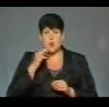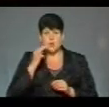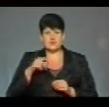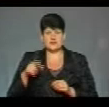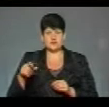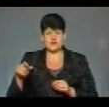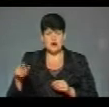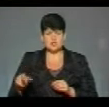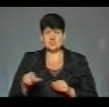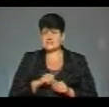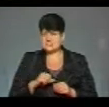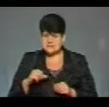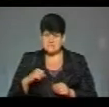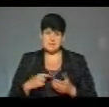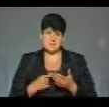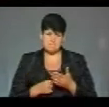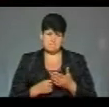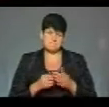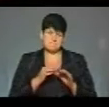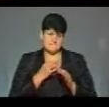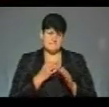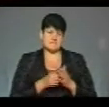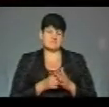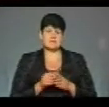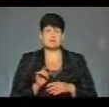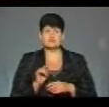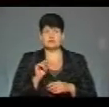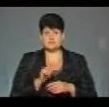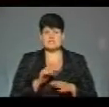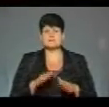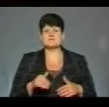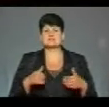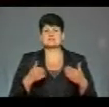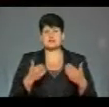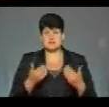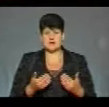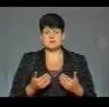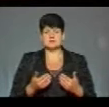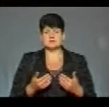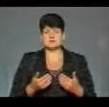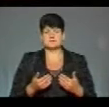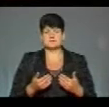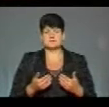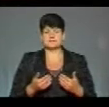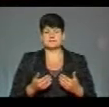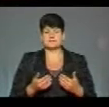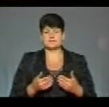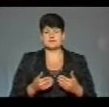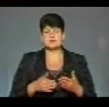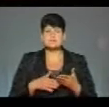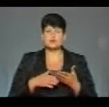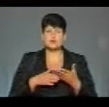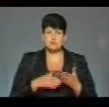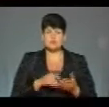обвинувачені навіть самі підтвердили, що вони зверталися за допомогою до